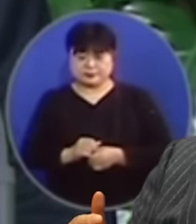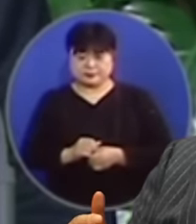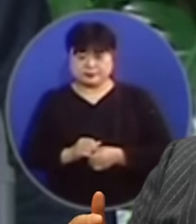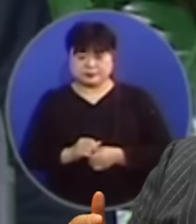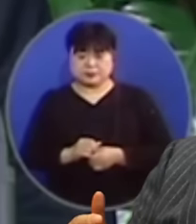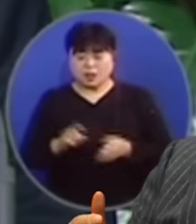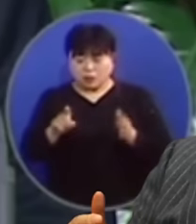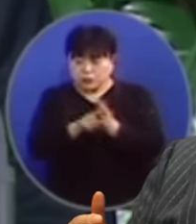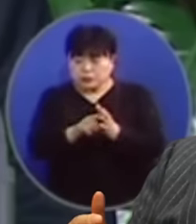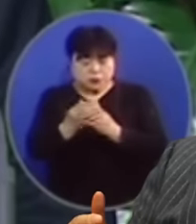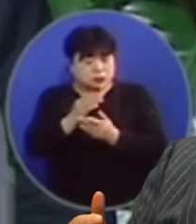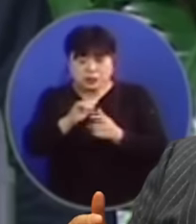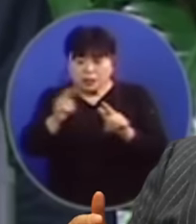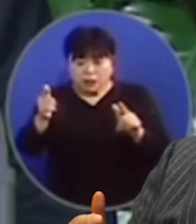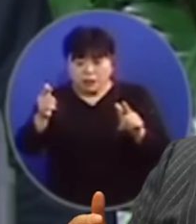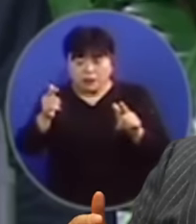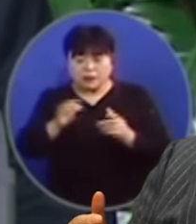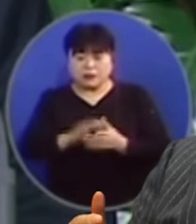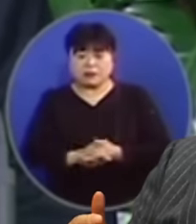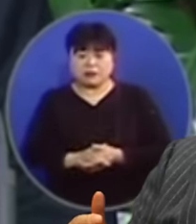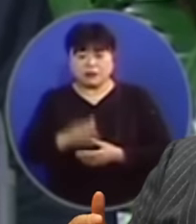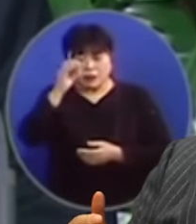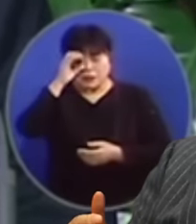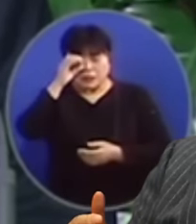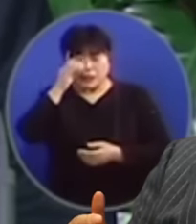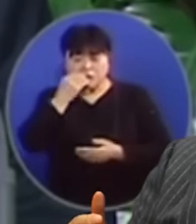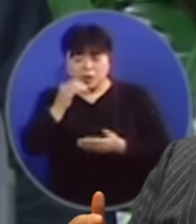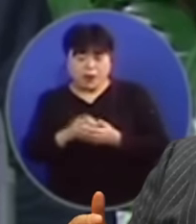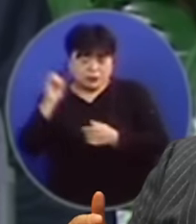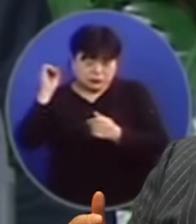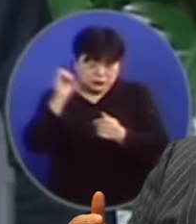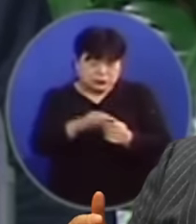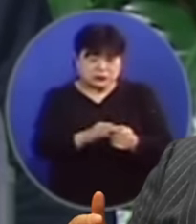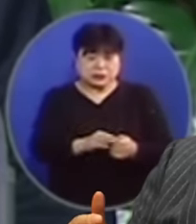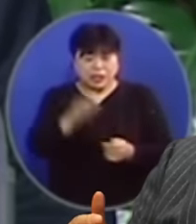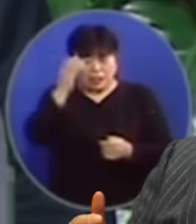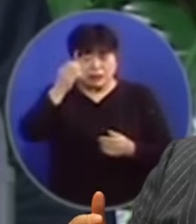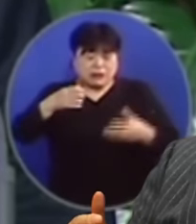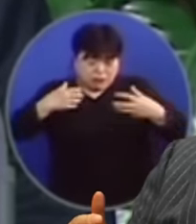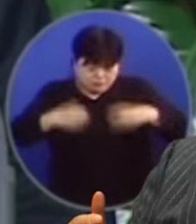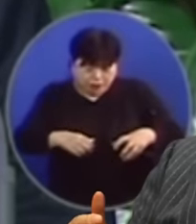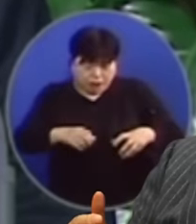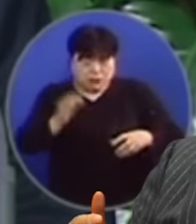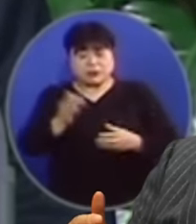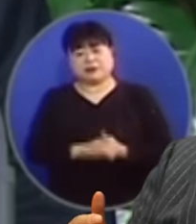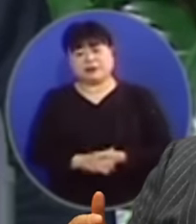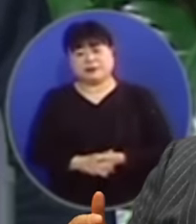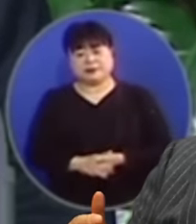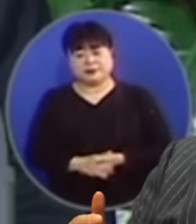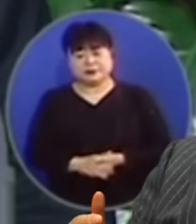안 믿어져요. 계란을 들고 바위를 치는데 계란이 산산조각이 나버린 거 말이에요.